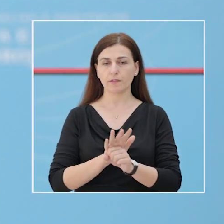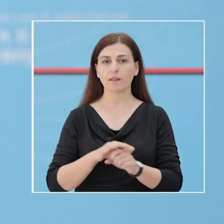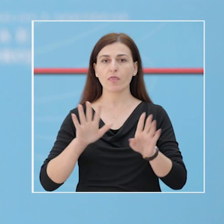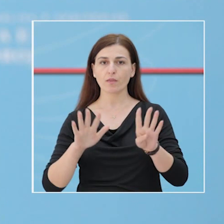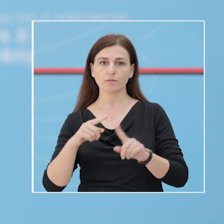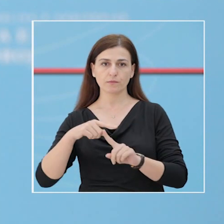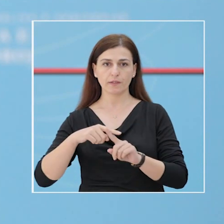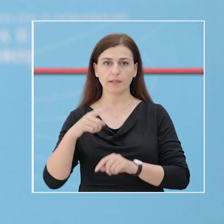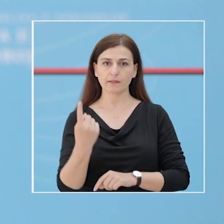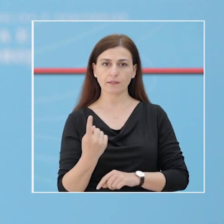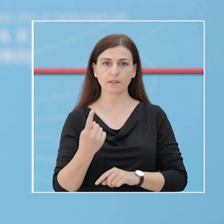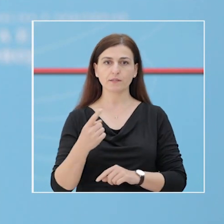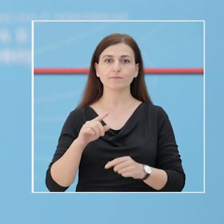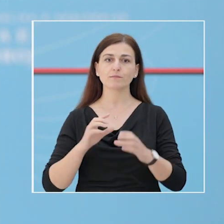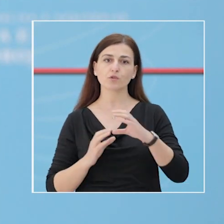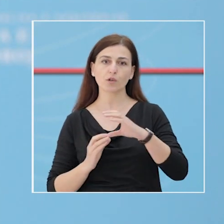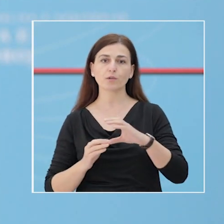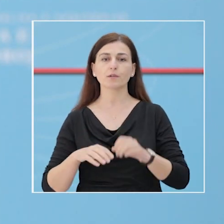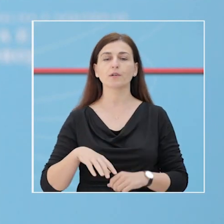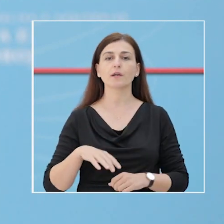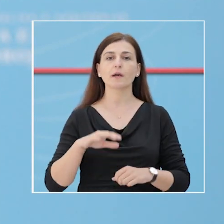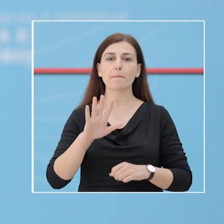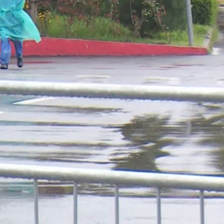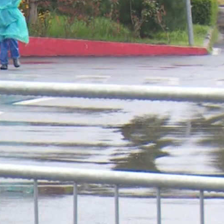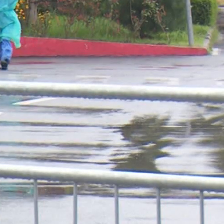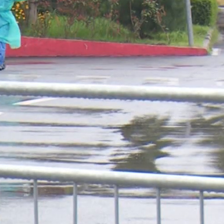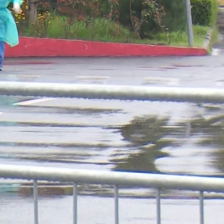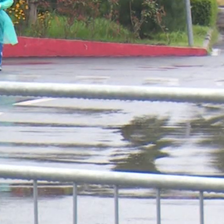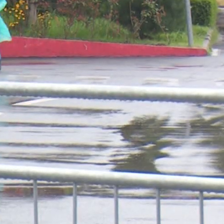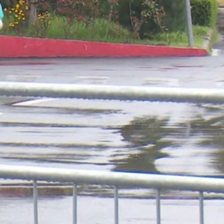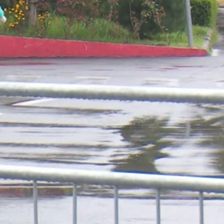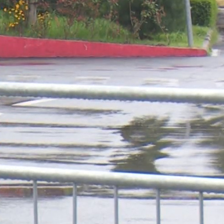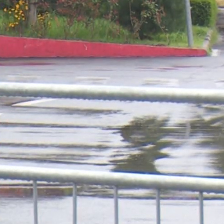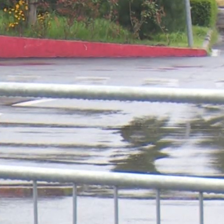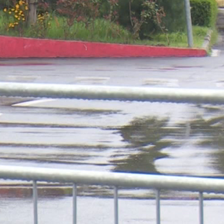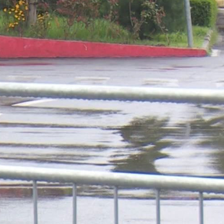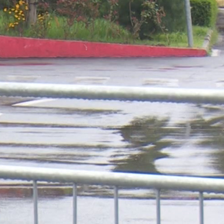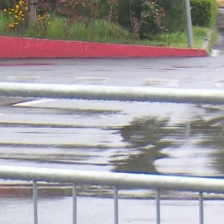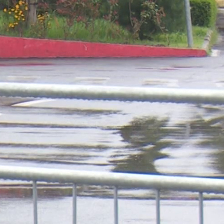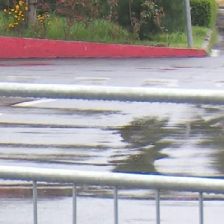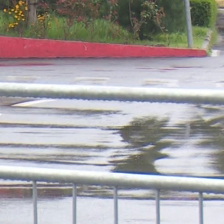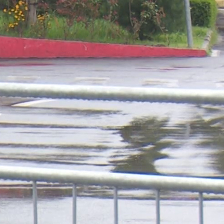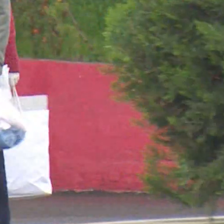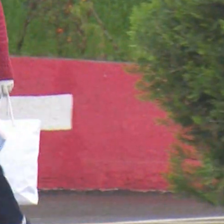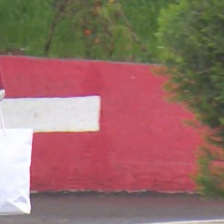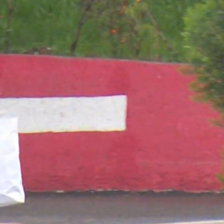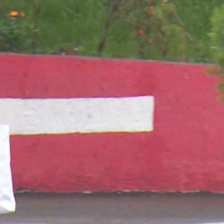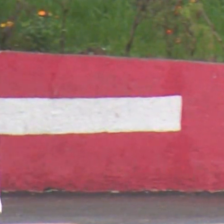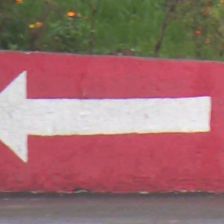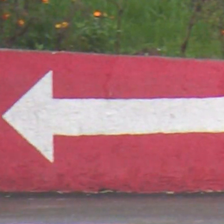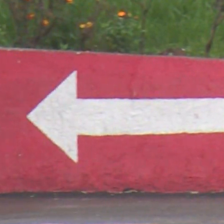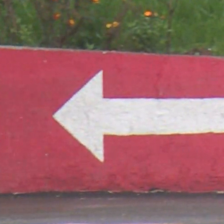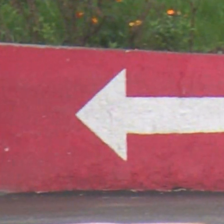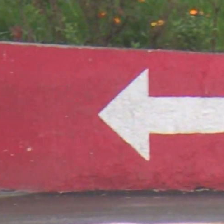në Tiran, një rast është në Shkodor, 5 rastet në Kruj dhe një rast në Berat. Ne javën e 7 të përbalis me koronavirusin të infektuarit aktiv në